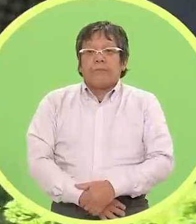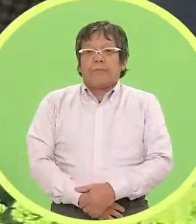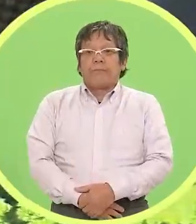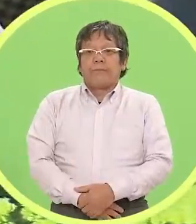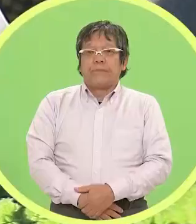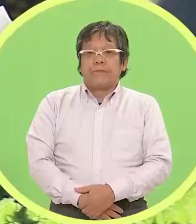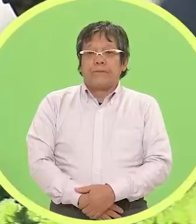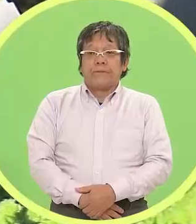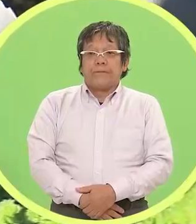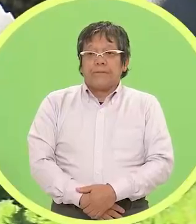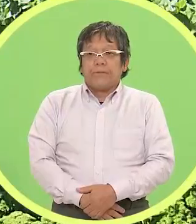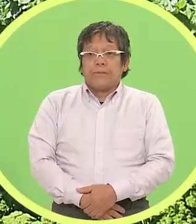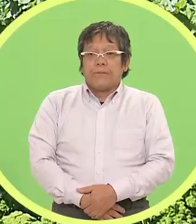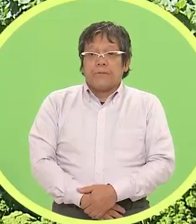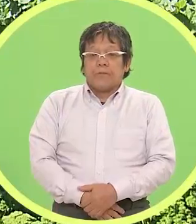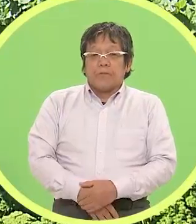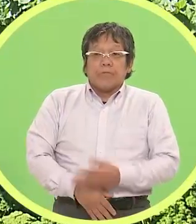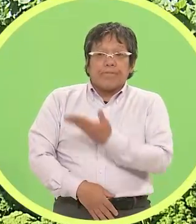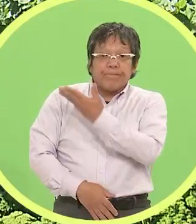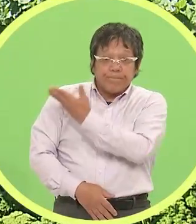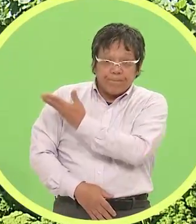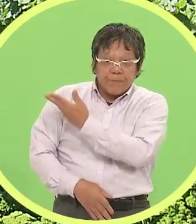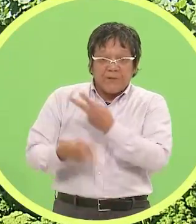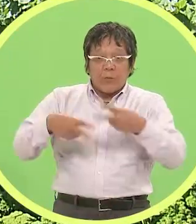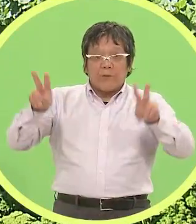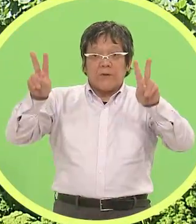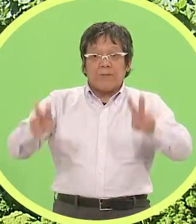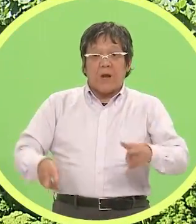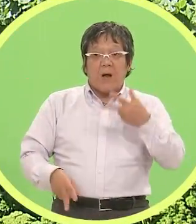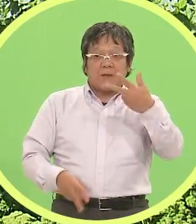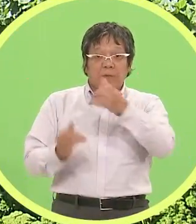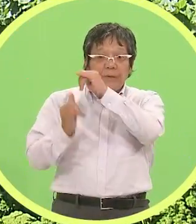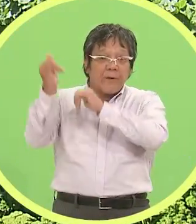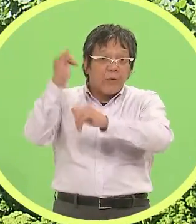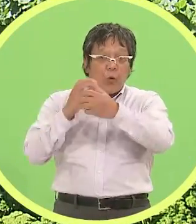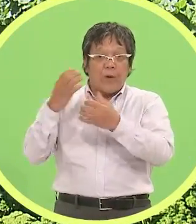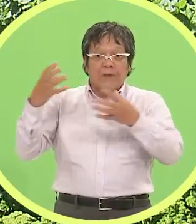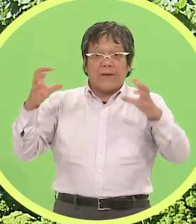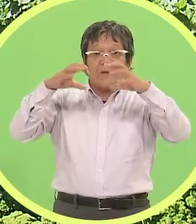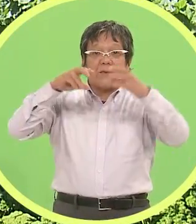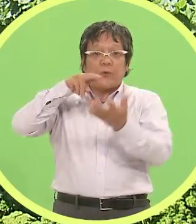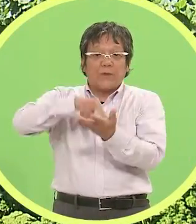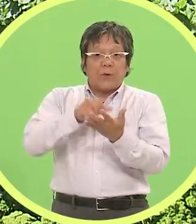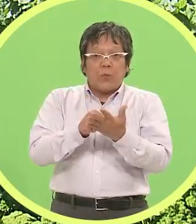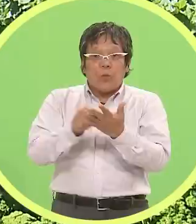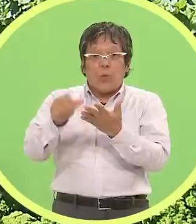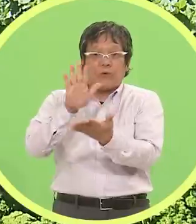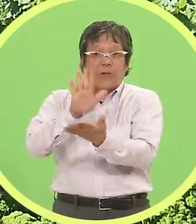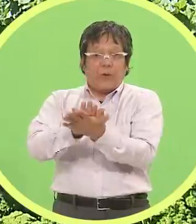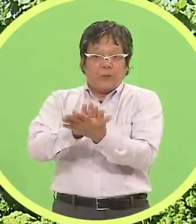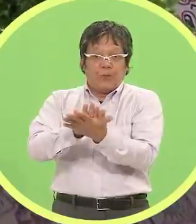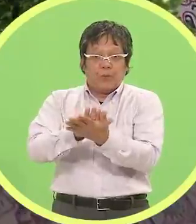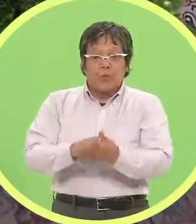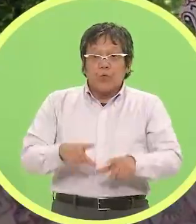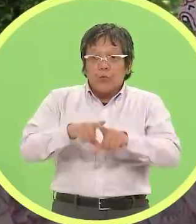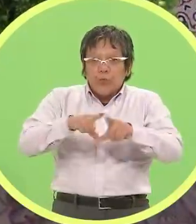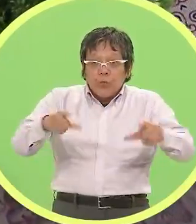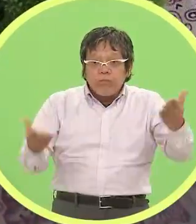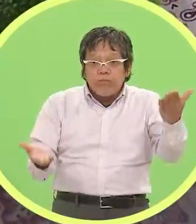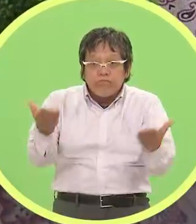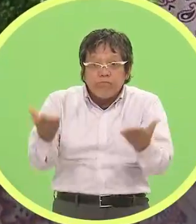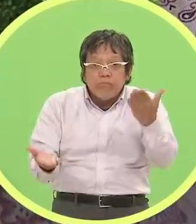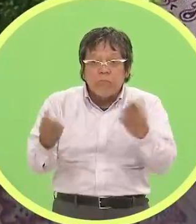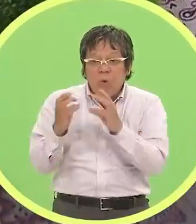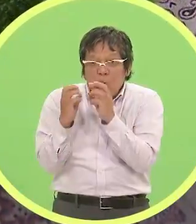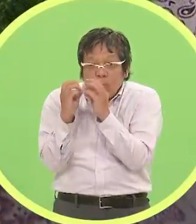培しています。 祇園パセリは広島市の伝統野菜として登録されています。一般